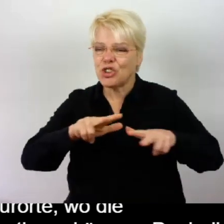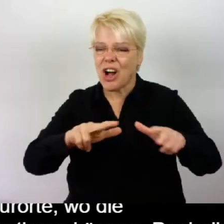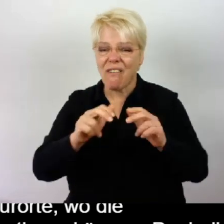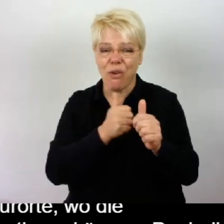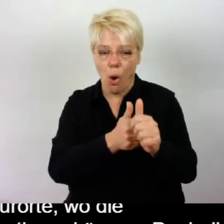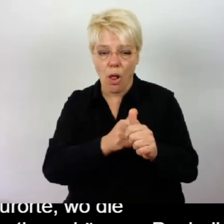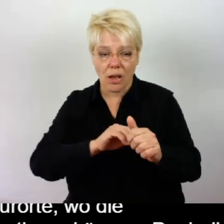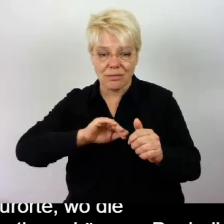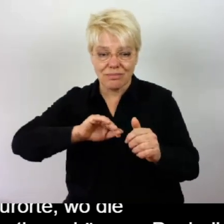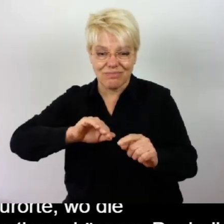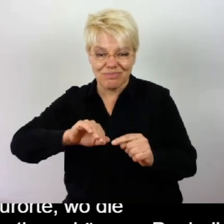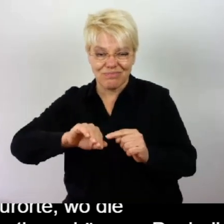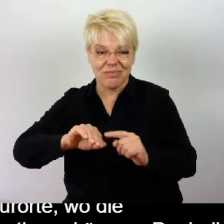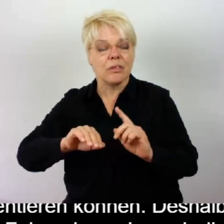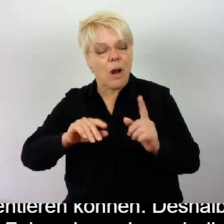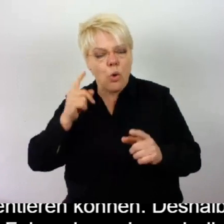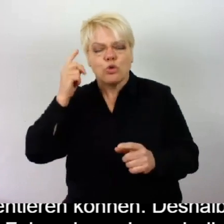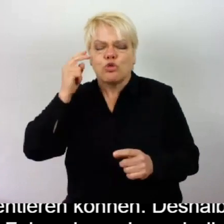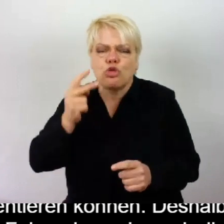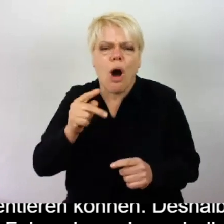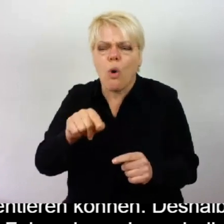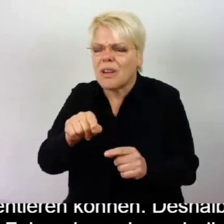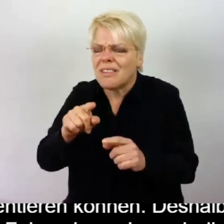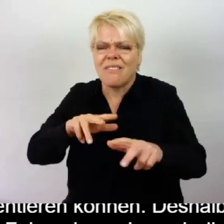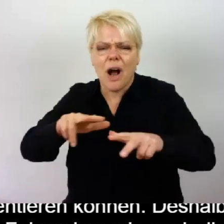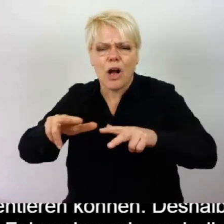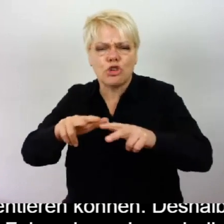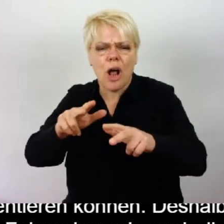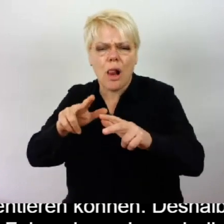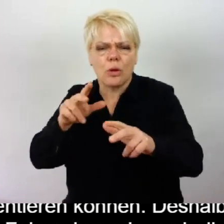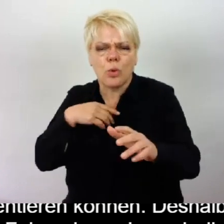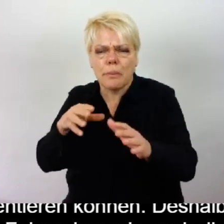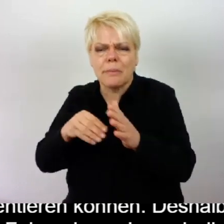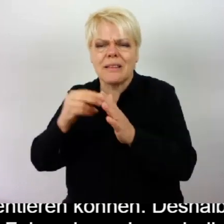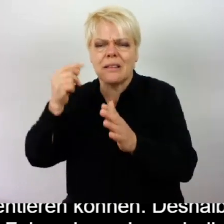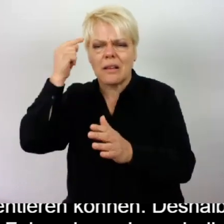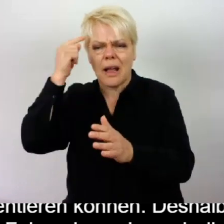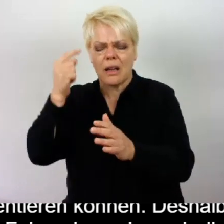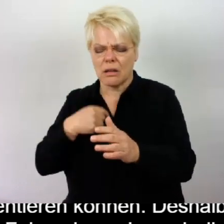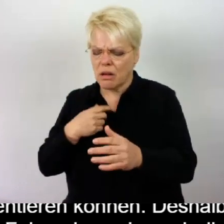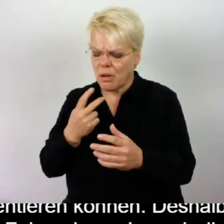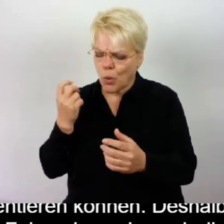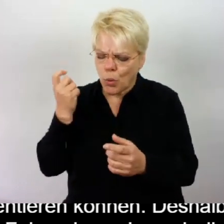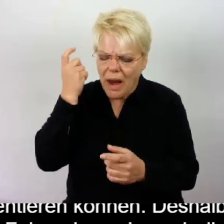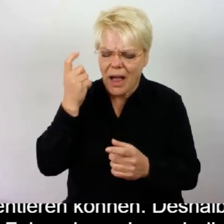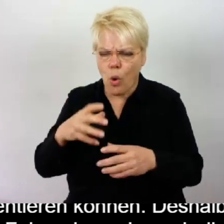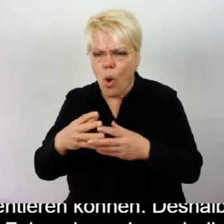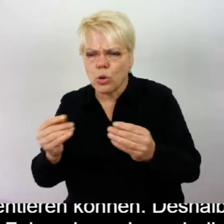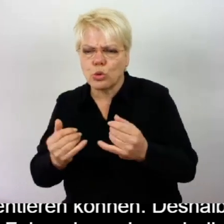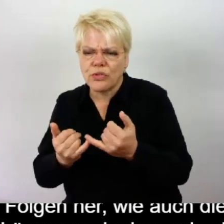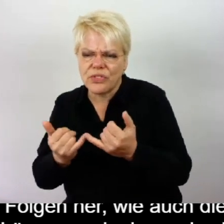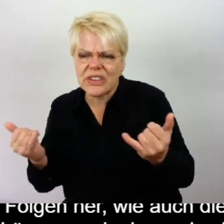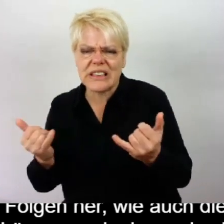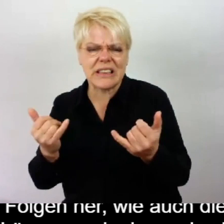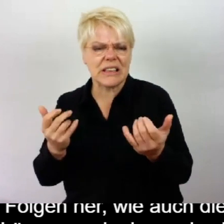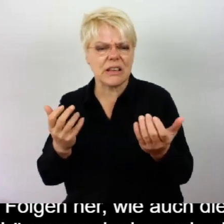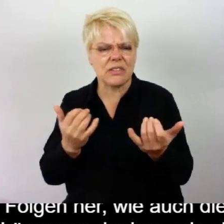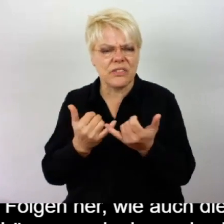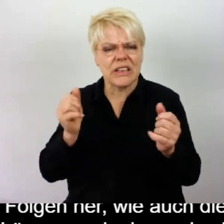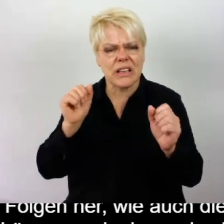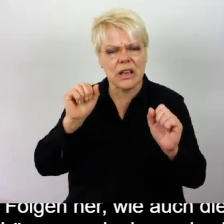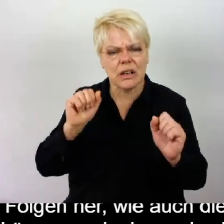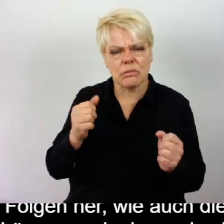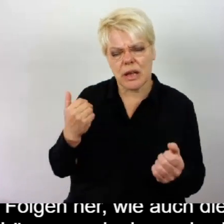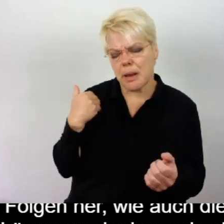funktioniert. Theater lebt von Verdichtung, aber genau die können wir im Moment aus gesundheitlichen Gründen nicht vertragen, nicht brauchen. Und bei